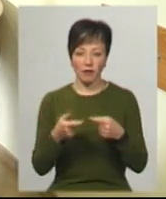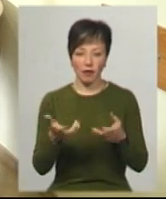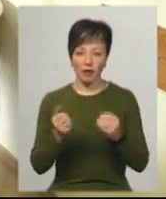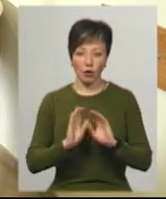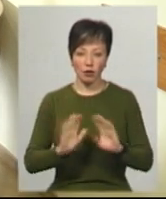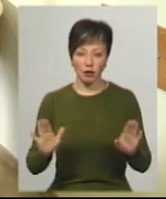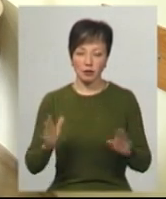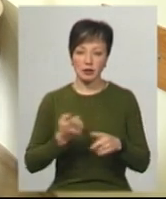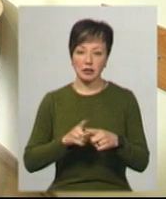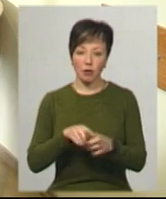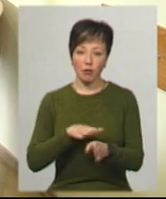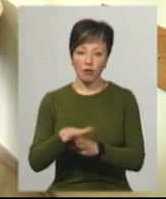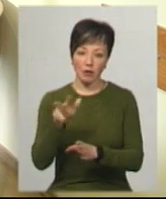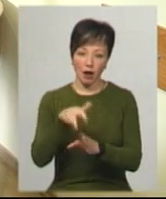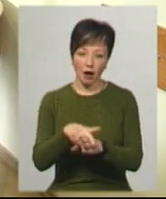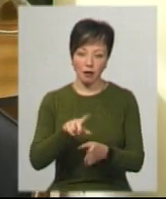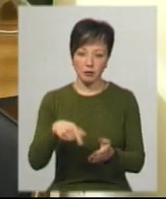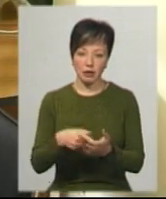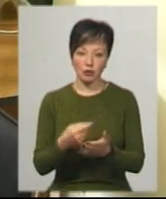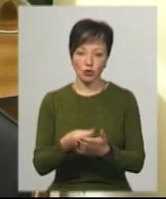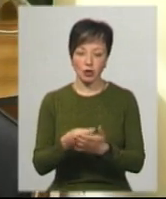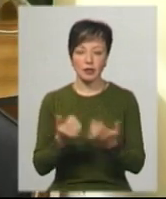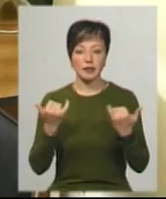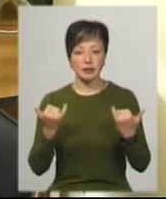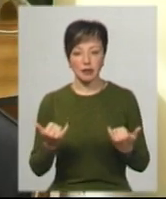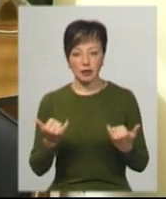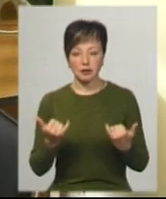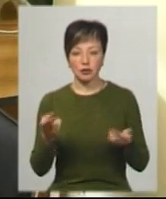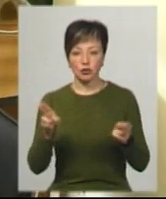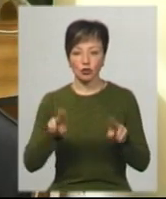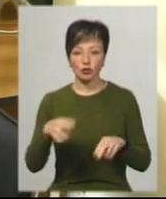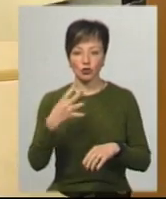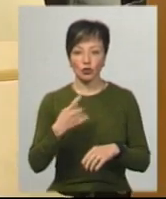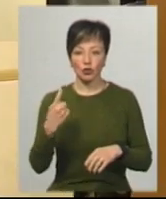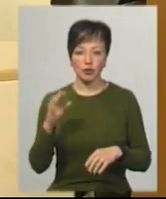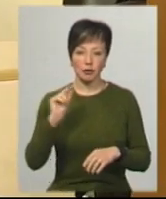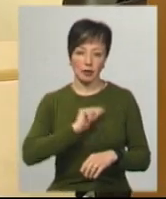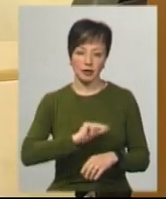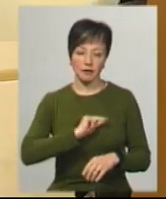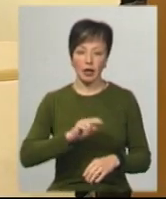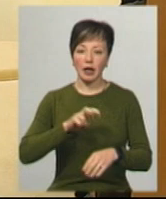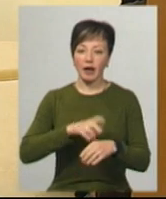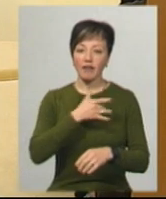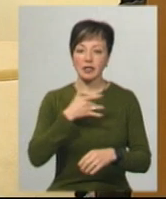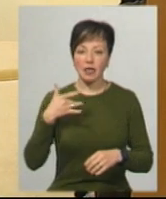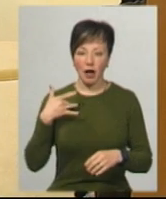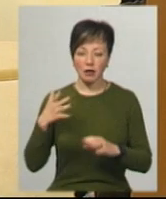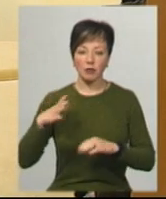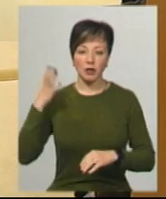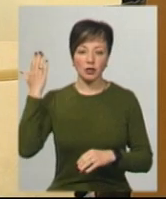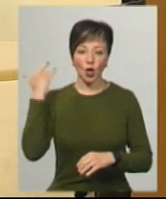отримують, через це повністю лягає зараз на міський бюджет. Зараз там залишилось 41 працівник. Лікарі-фтизіатри на базі